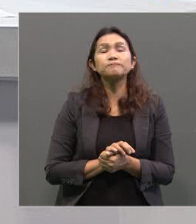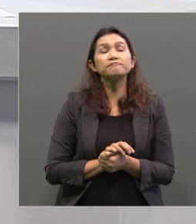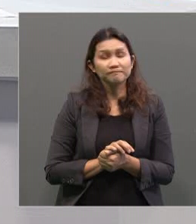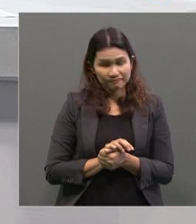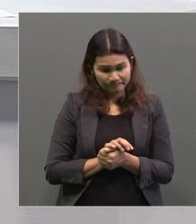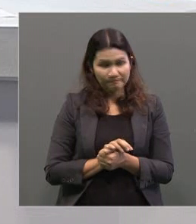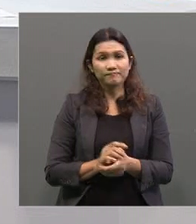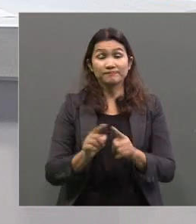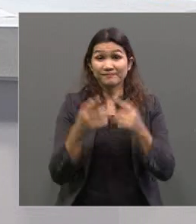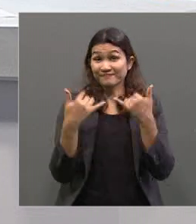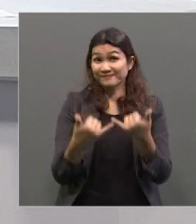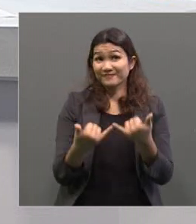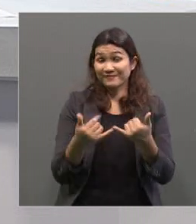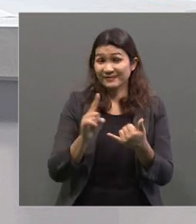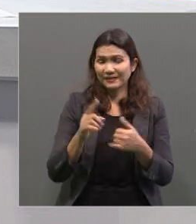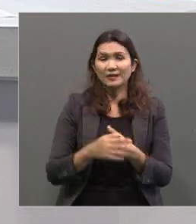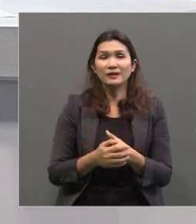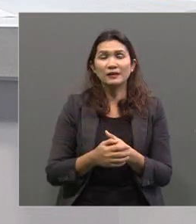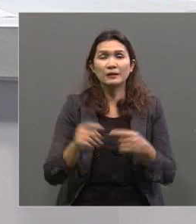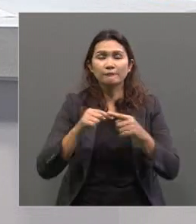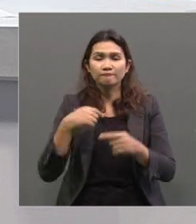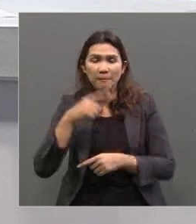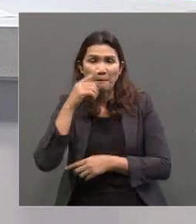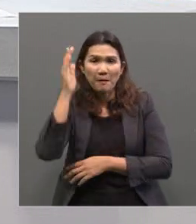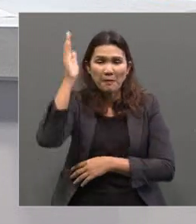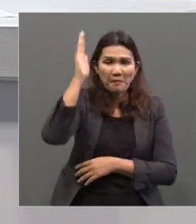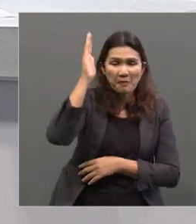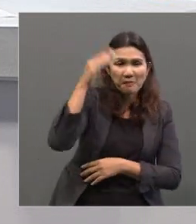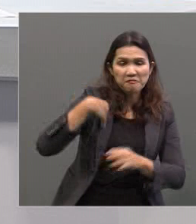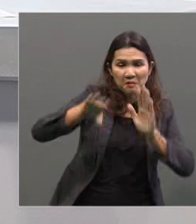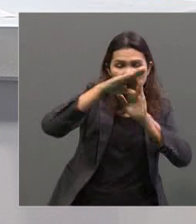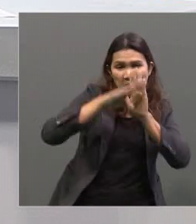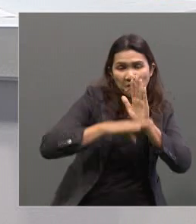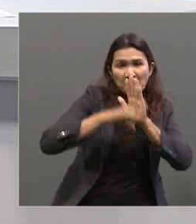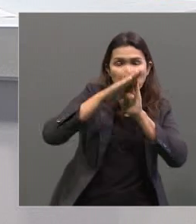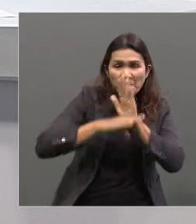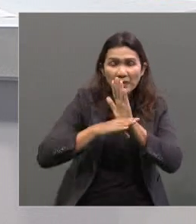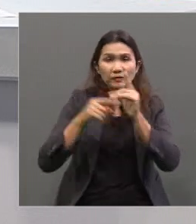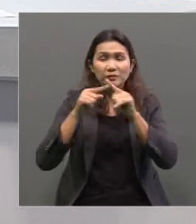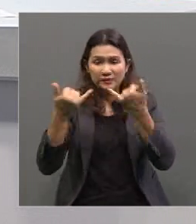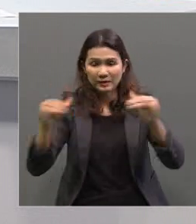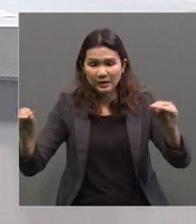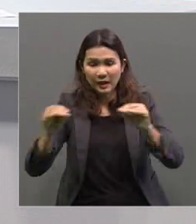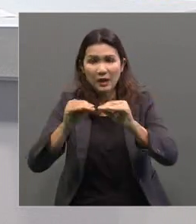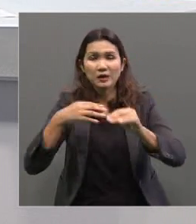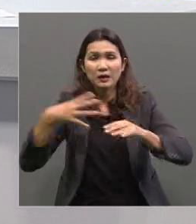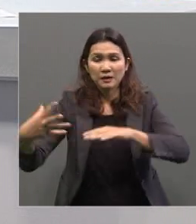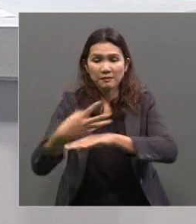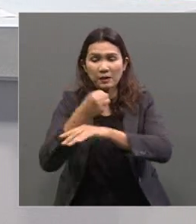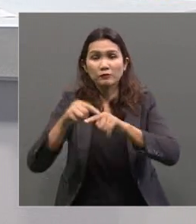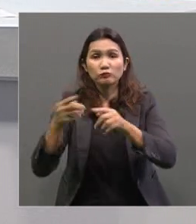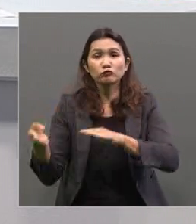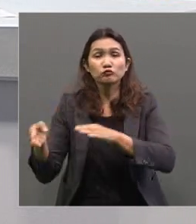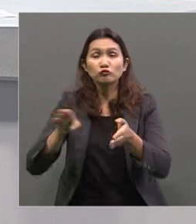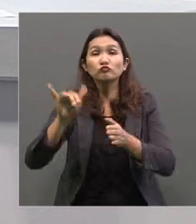น่นอนว่าช่วงนี้เป็นช่วงของการหาเสียงต้องบอกแบบนี้แม้จะยังไม่ยุบสภาอย่างเป็นทางการนะพรรคการเมืองต่างๆก็ถือในโอก